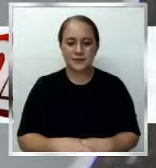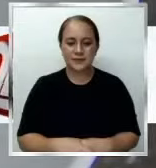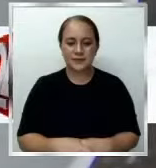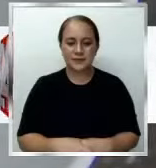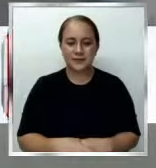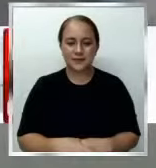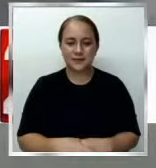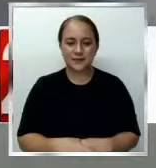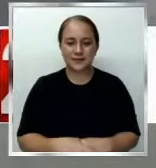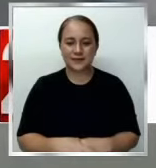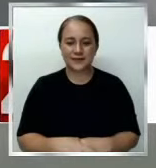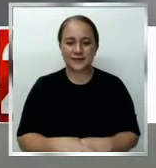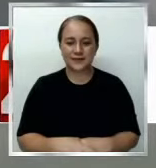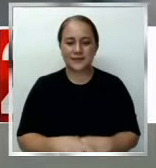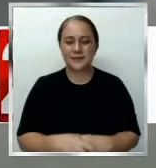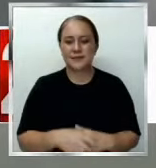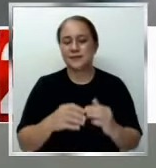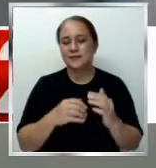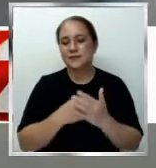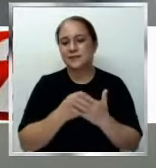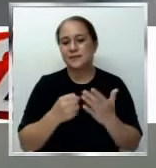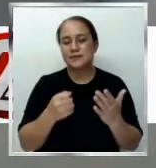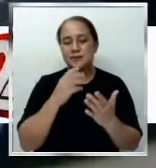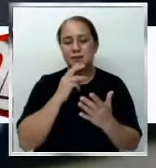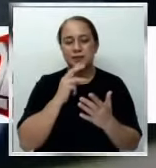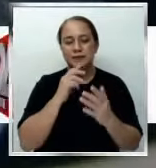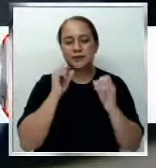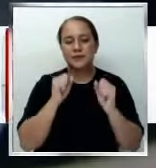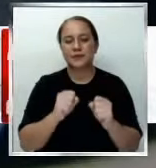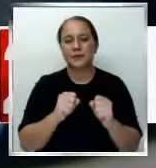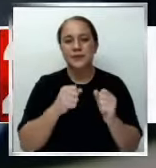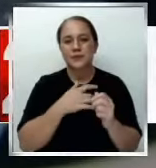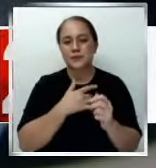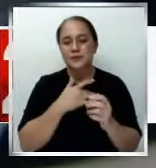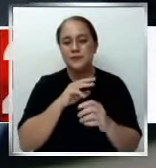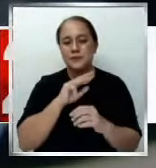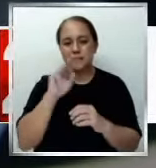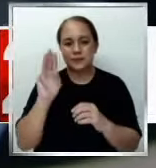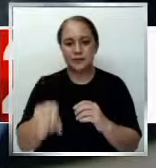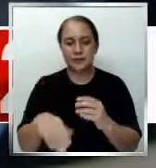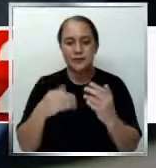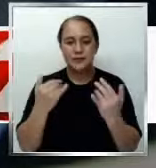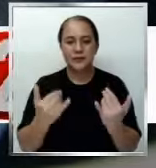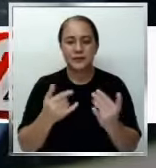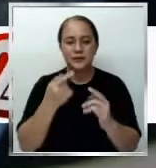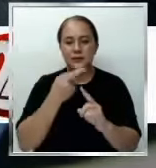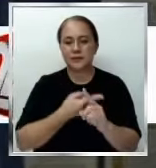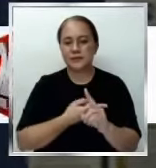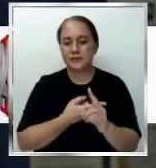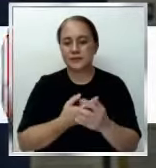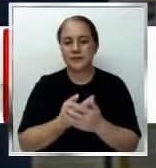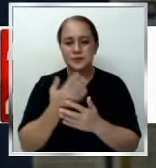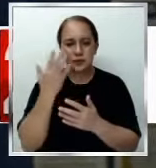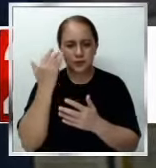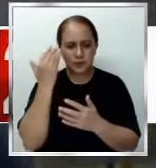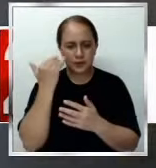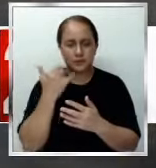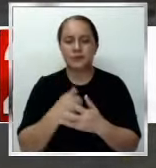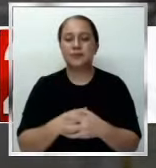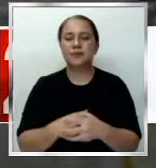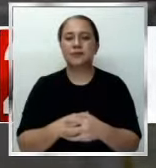Mababang supply ng tubig, posible raw maramdaman sa Metro Manila ngayong buwan. Ano kayang dahilan?